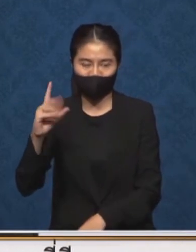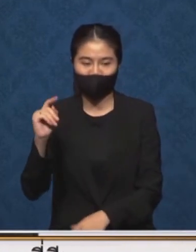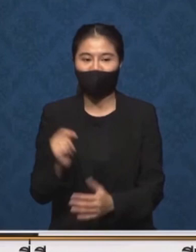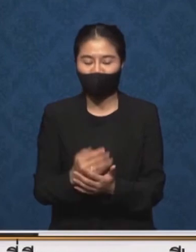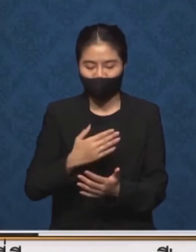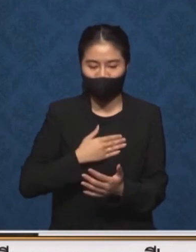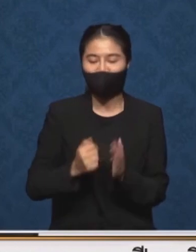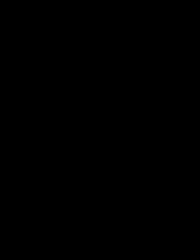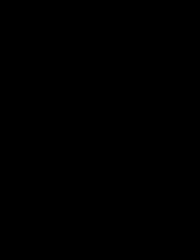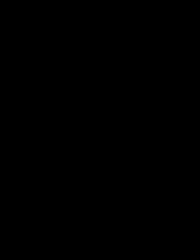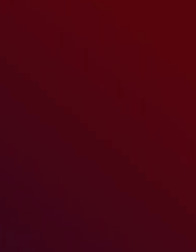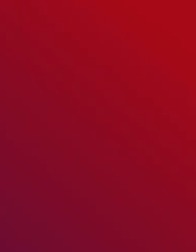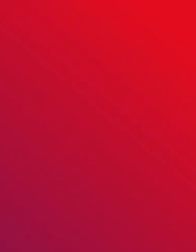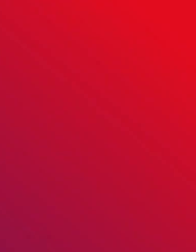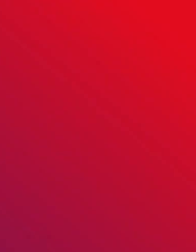อข้อเสนอครับ ขอบคุครับ